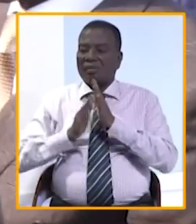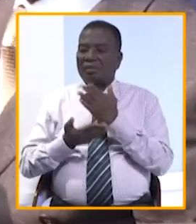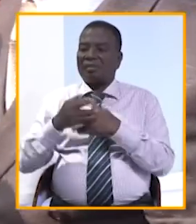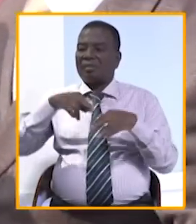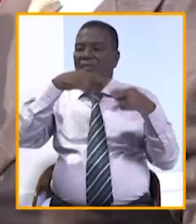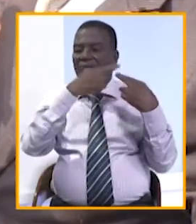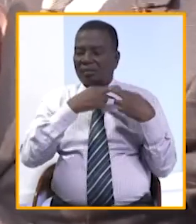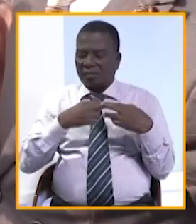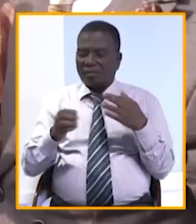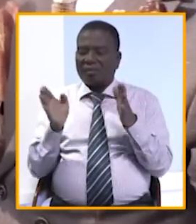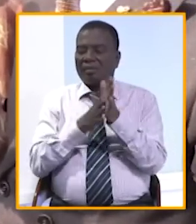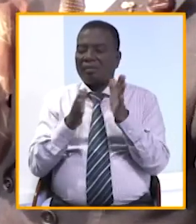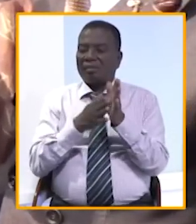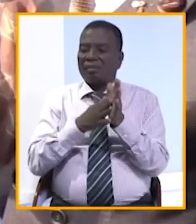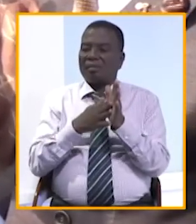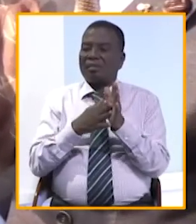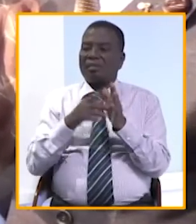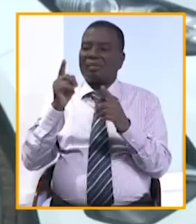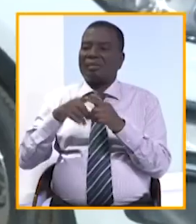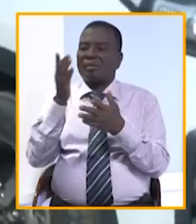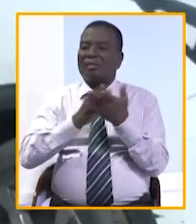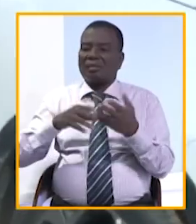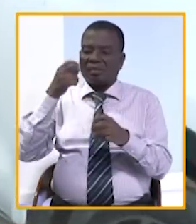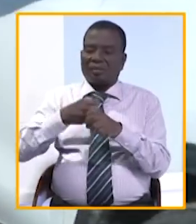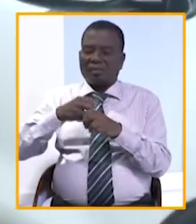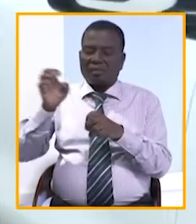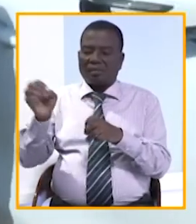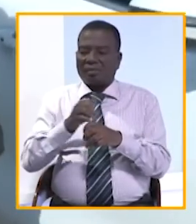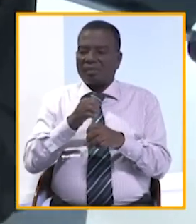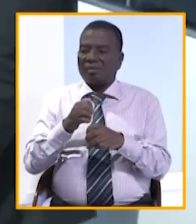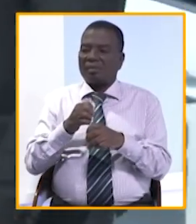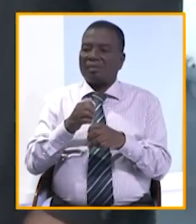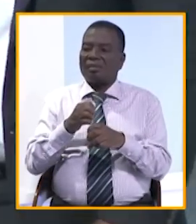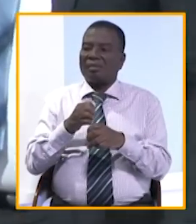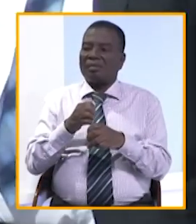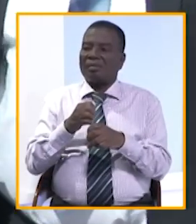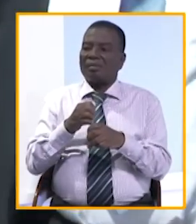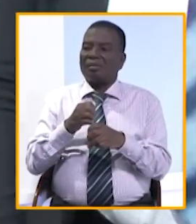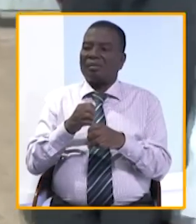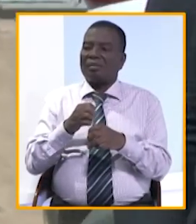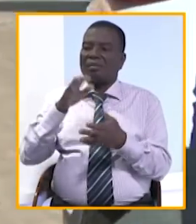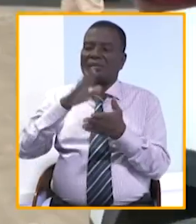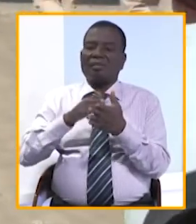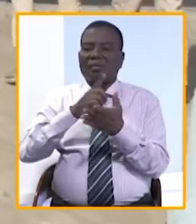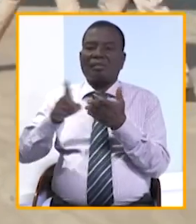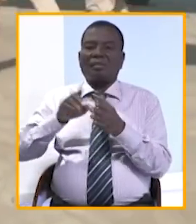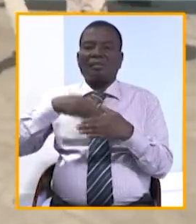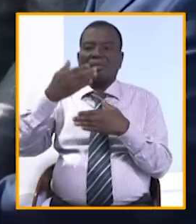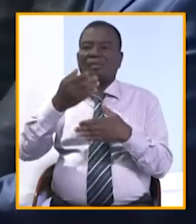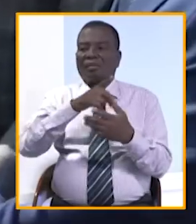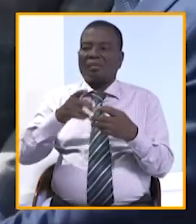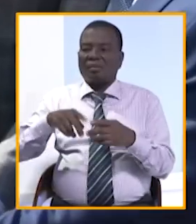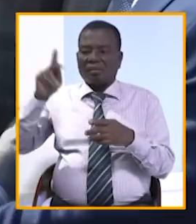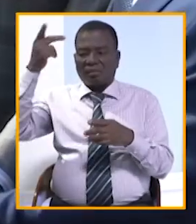les responsables de l'établissement confrontés à certaines difficultés liées à leur mission. Moins d'une semaine après son passage,